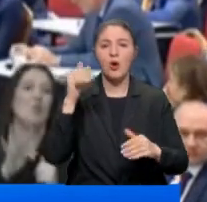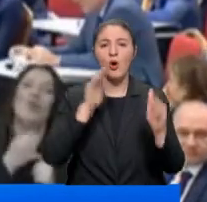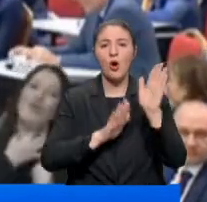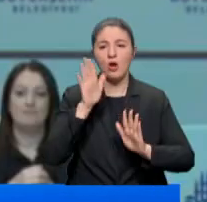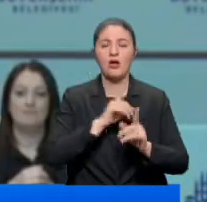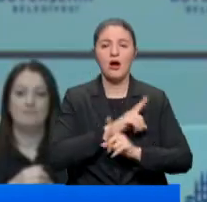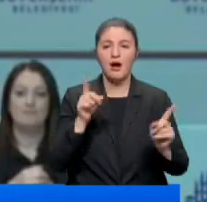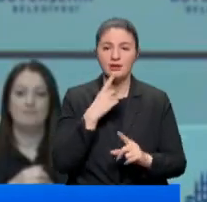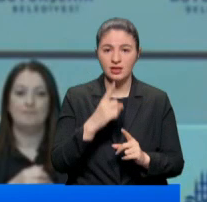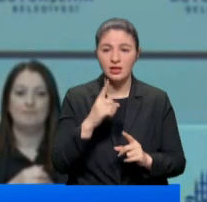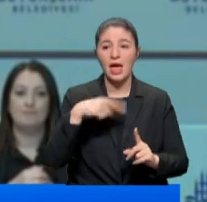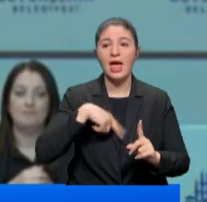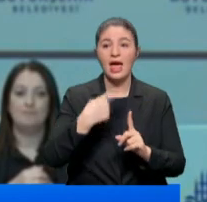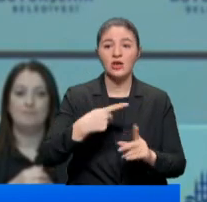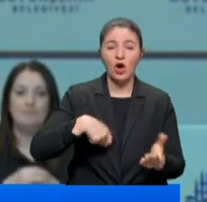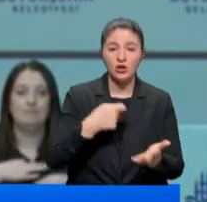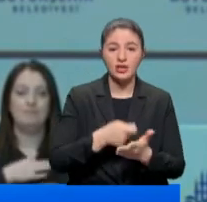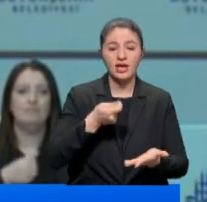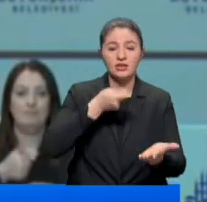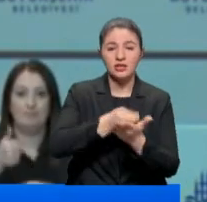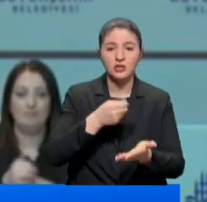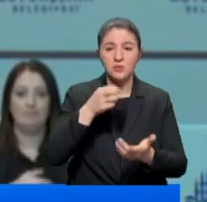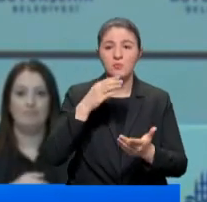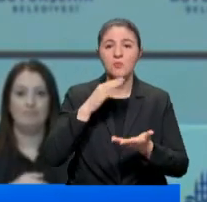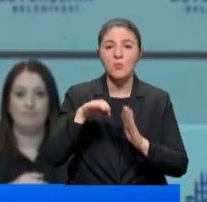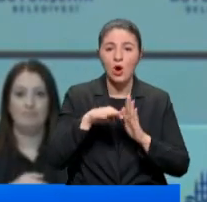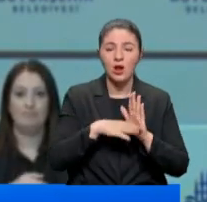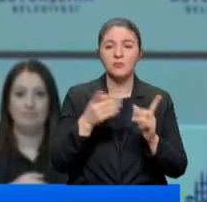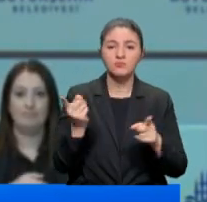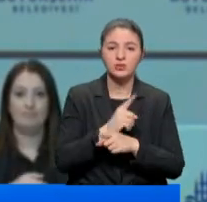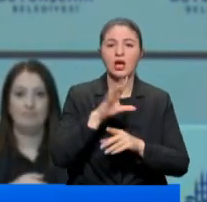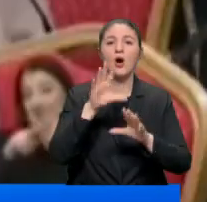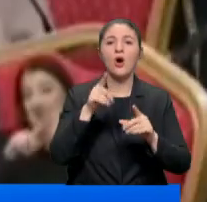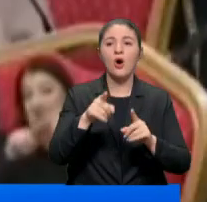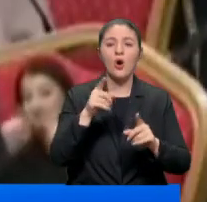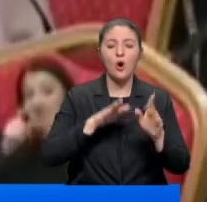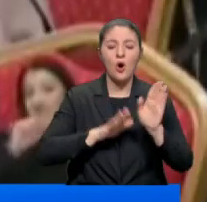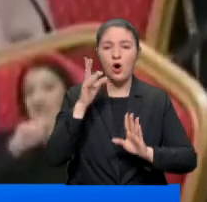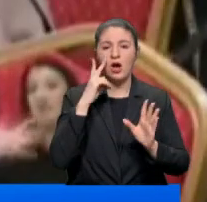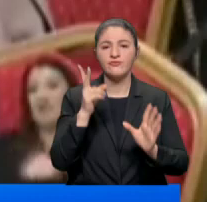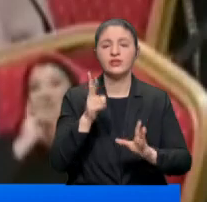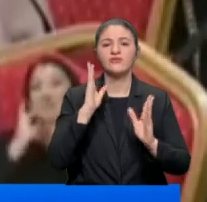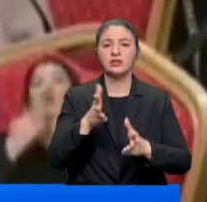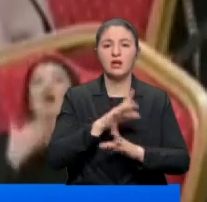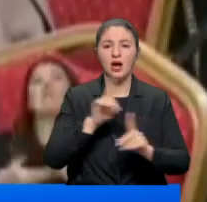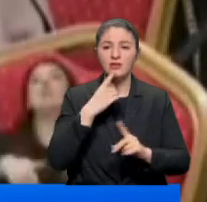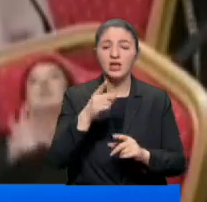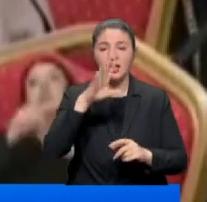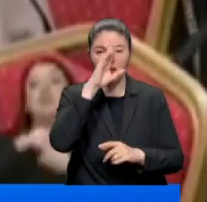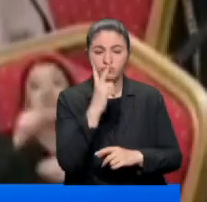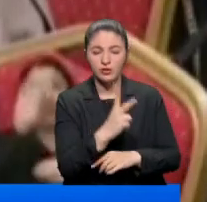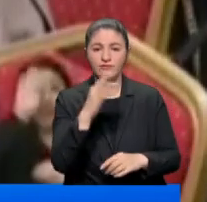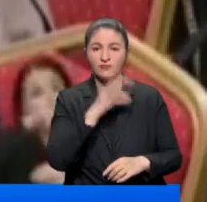oylarıyla reddedildi. Ek ödenek, yatırım programı revizyonu teklifleri de oy çokluğuyla red aldı. İstanbulluların âli menfaatlerini